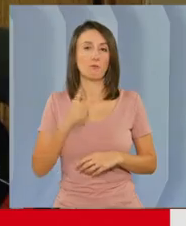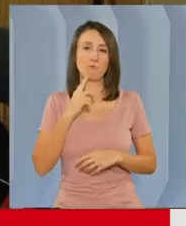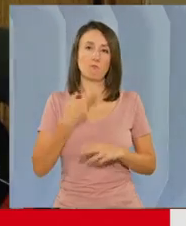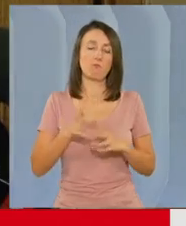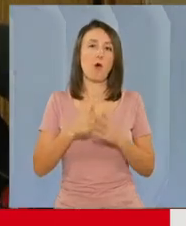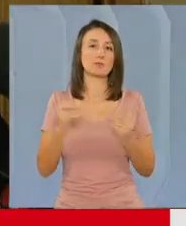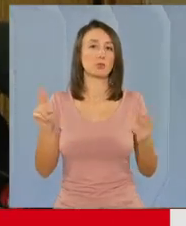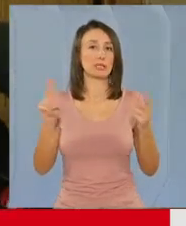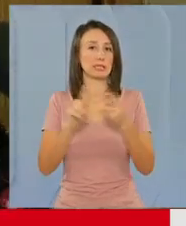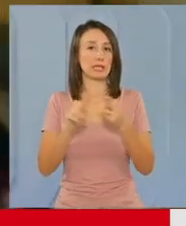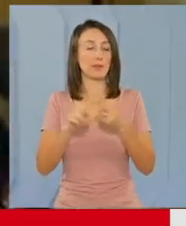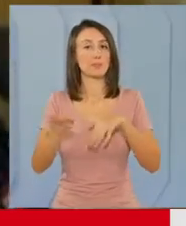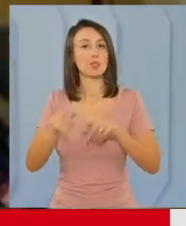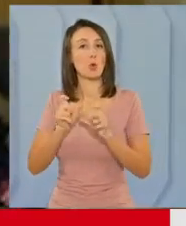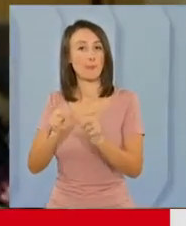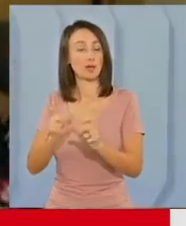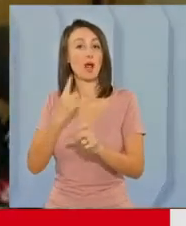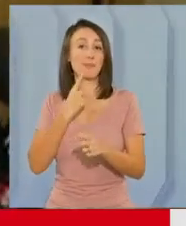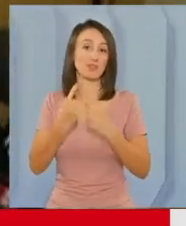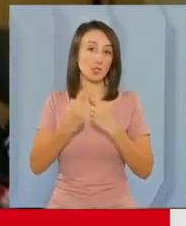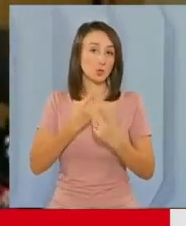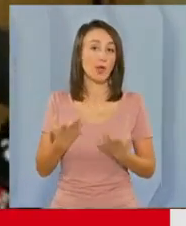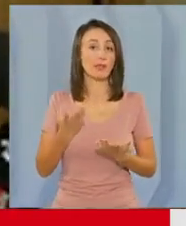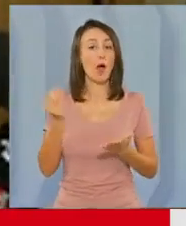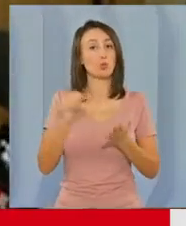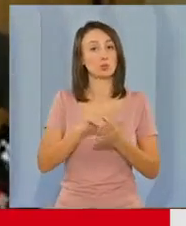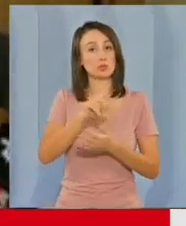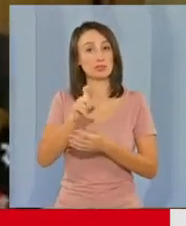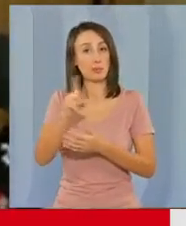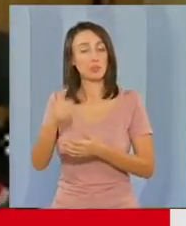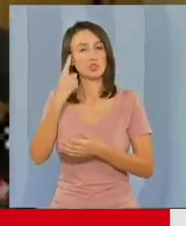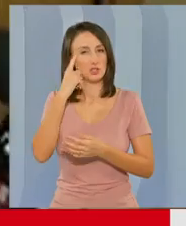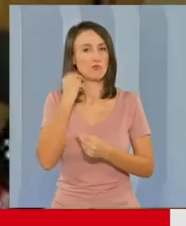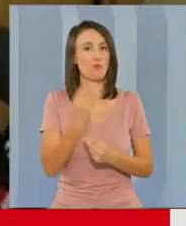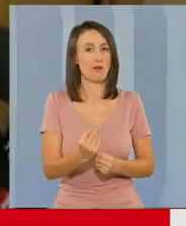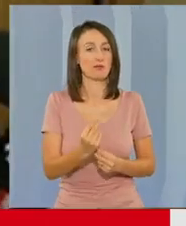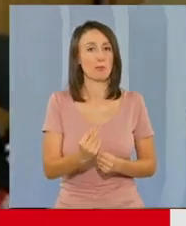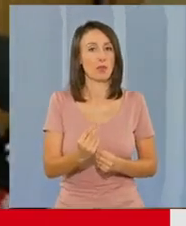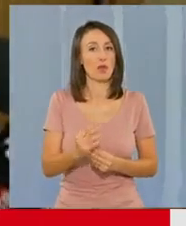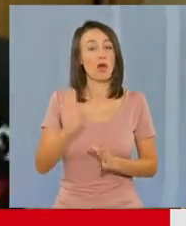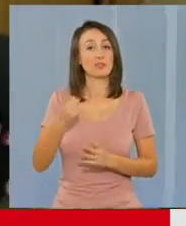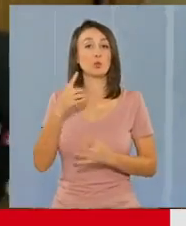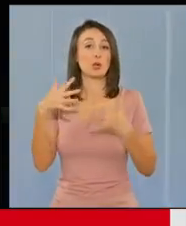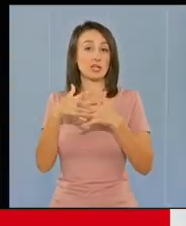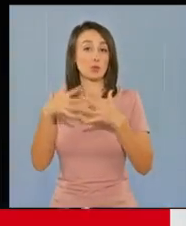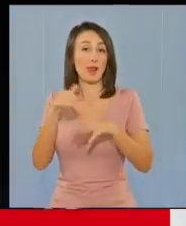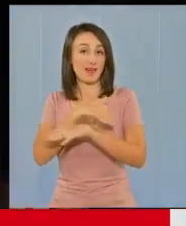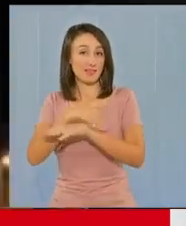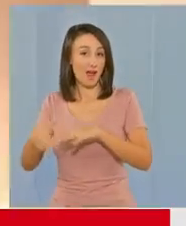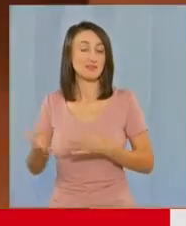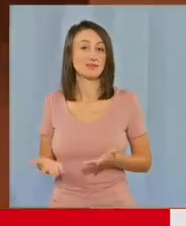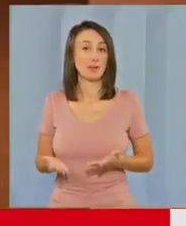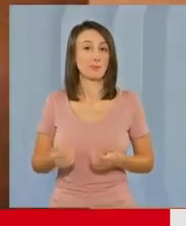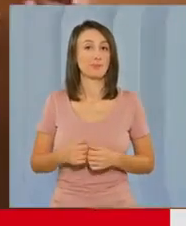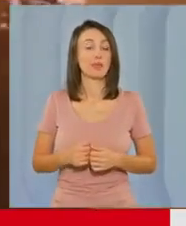multe întâlniri la Ministerul Apărării, am discutat, am pus întrebări, pentru că știți foarte bine, având un război la graniță. Specialiștii